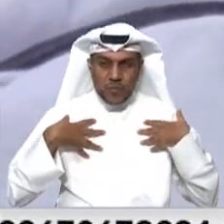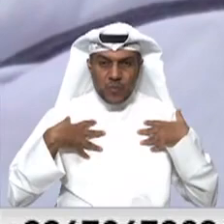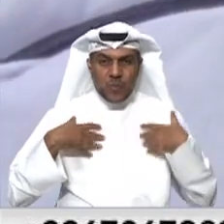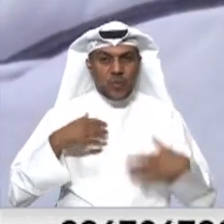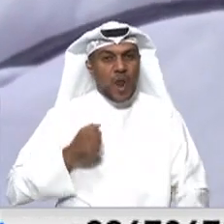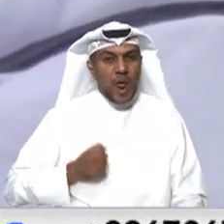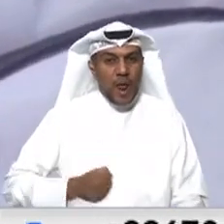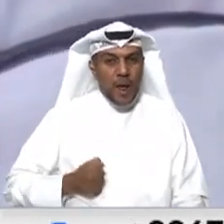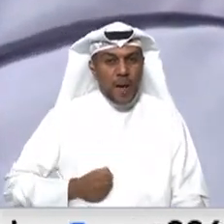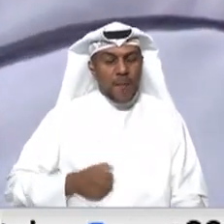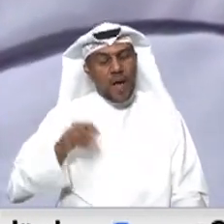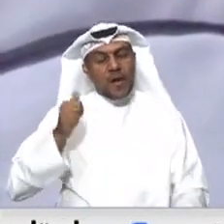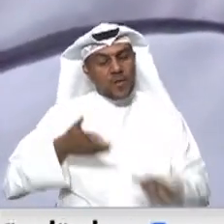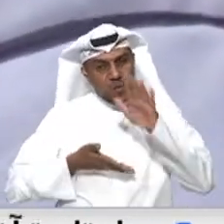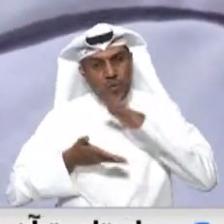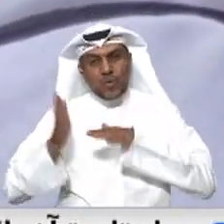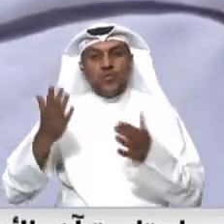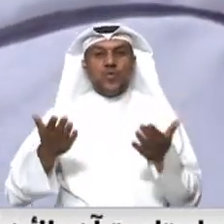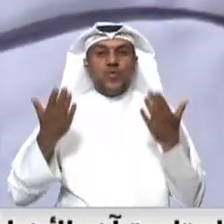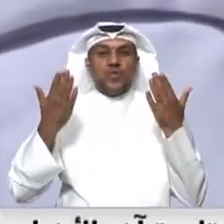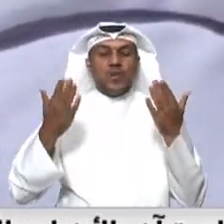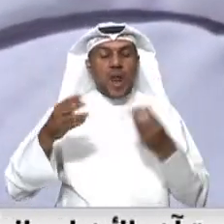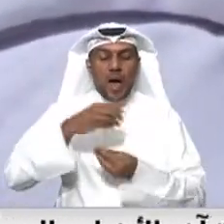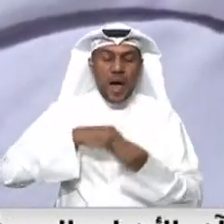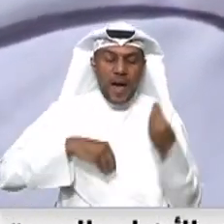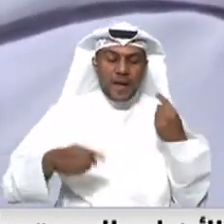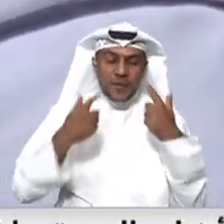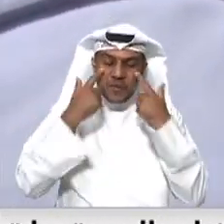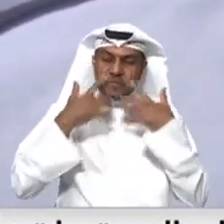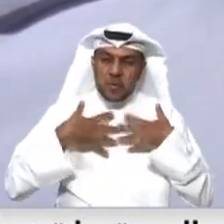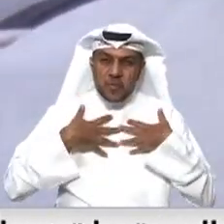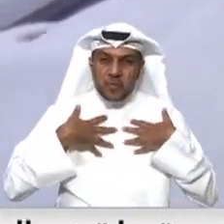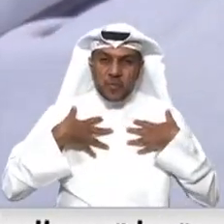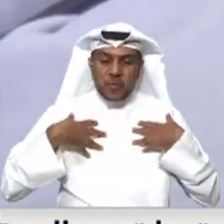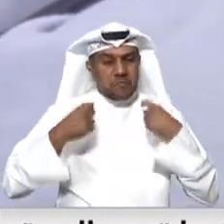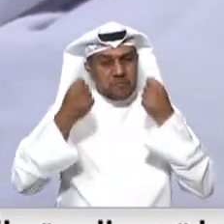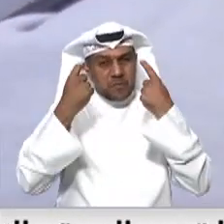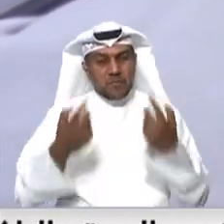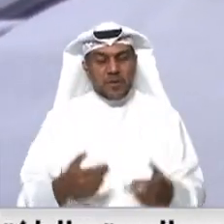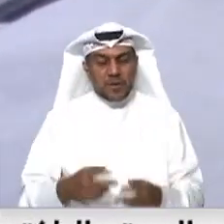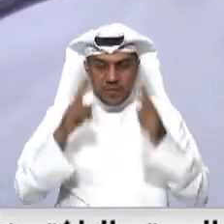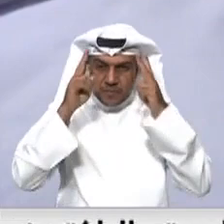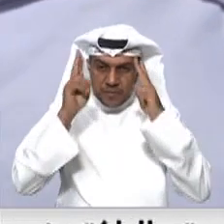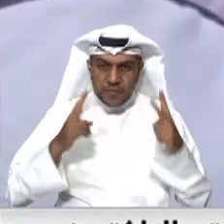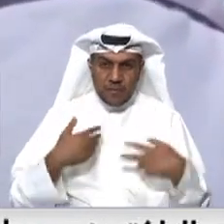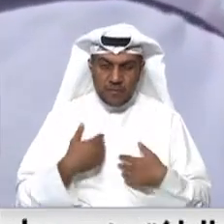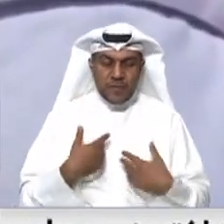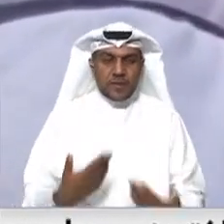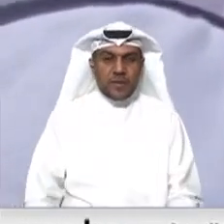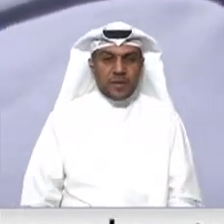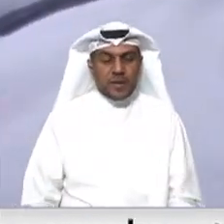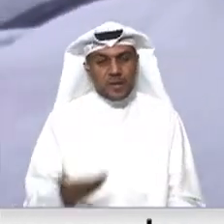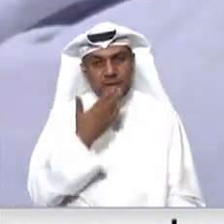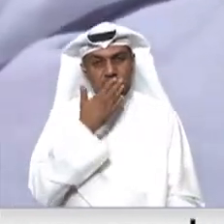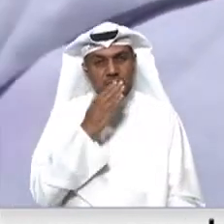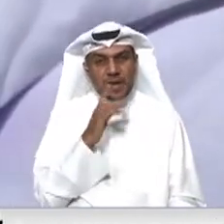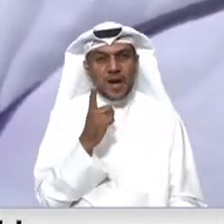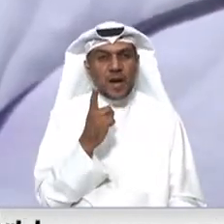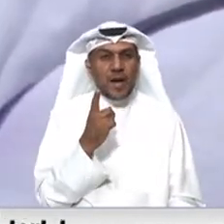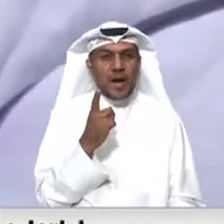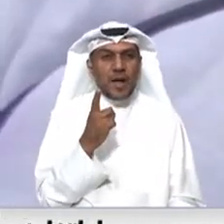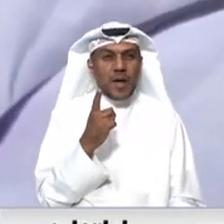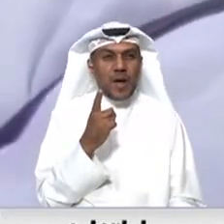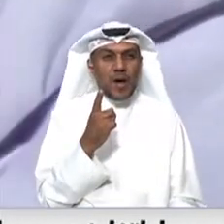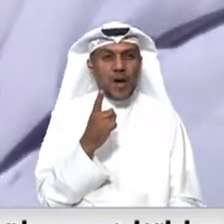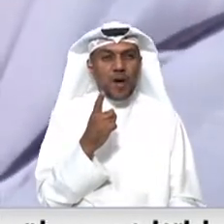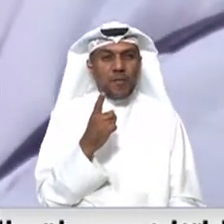على طواف الوداع في مكه، وان شاء الله نروح على اليمن ان شاء الله. الحمد لله على المناسك الحج،